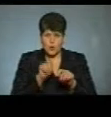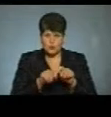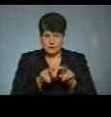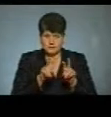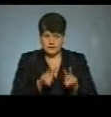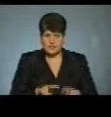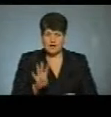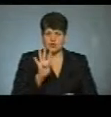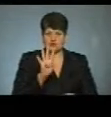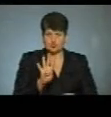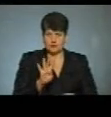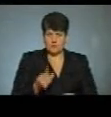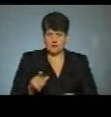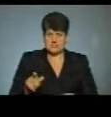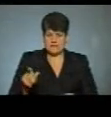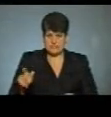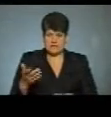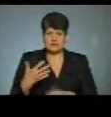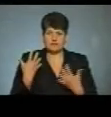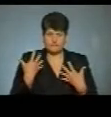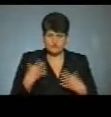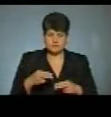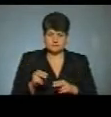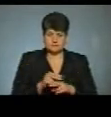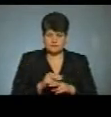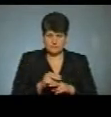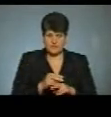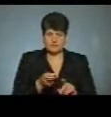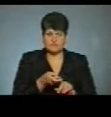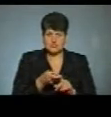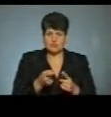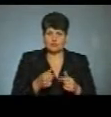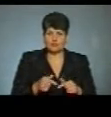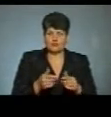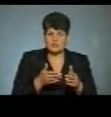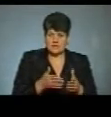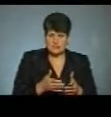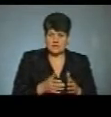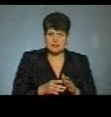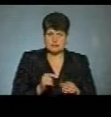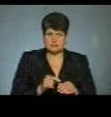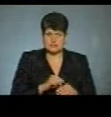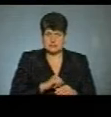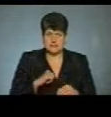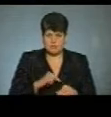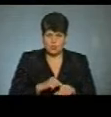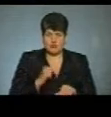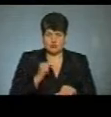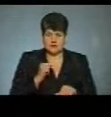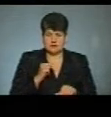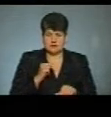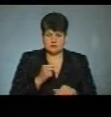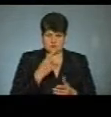для 4 пацієнтів, які пройшли курс лікування в інфекційному відділенні. Самопочуття і